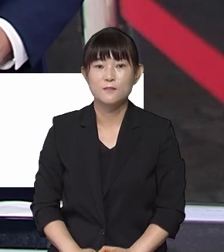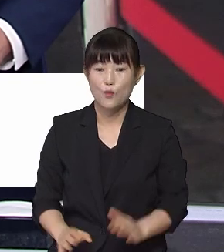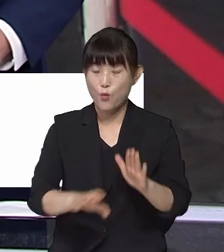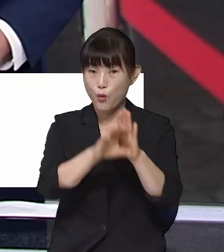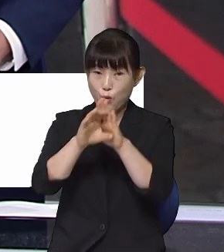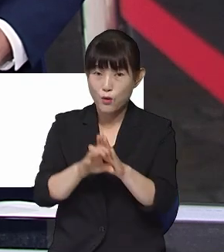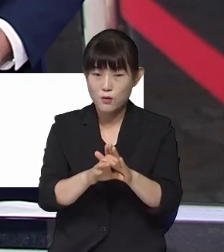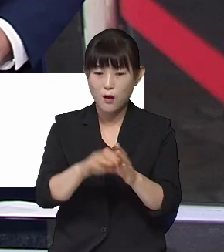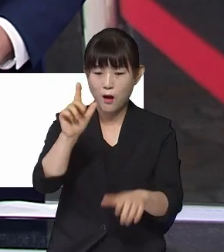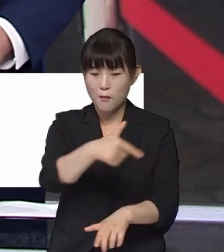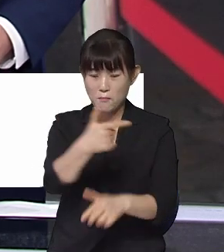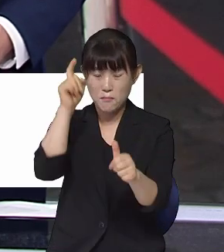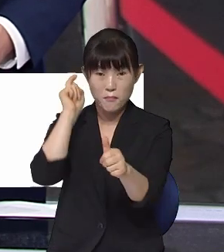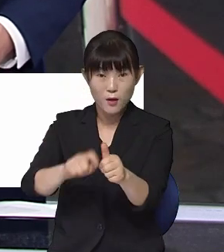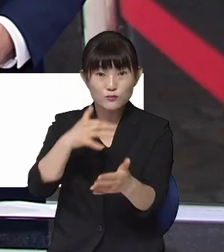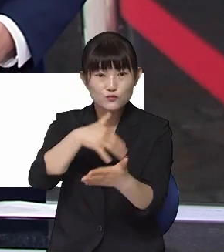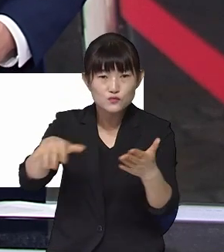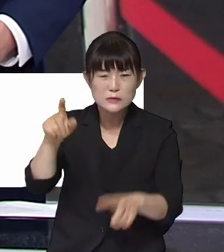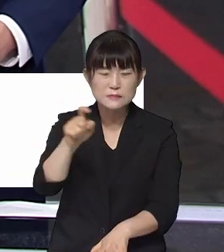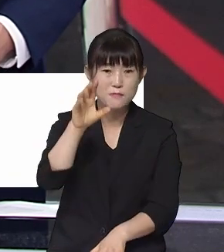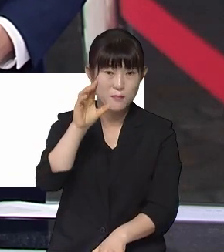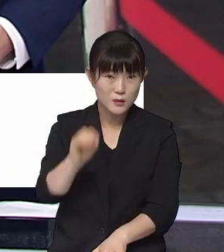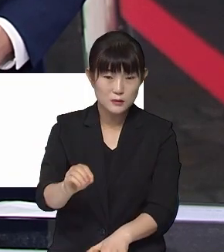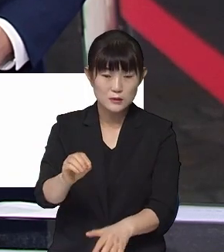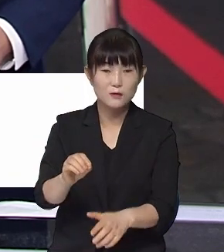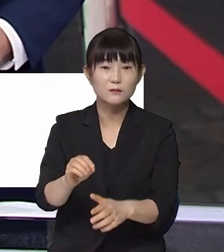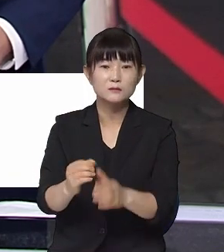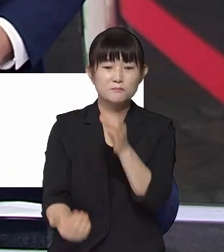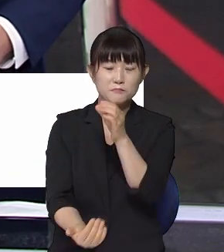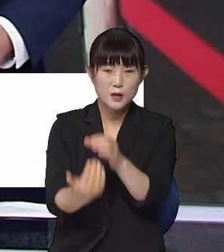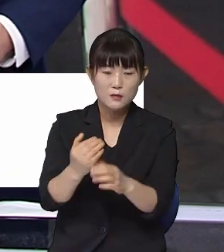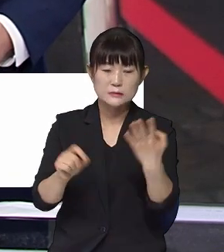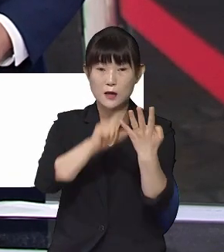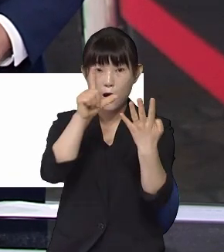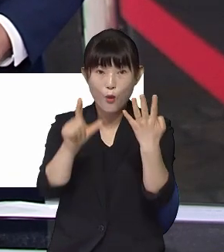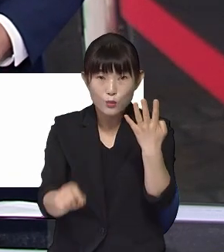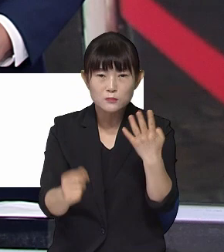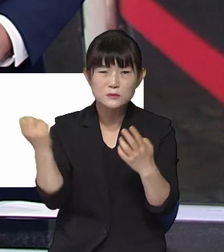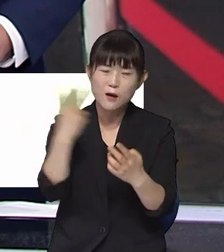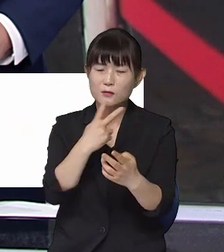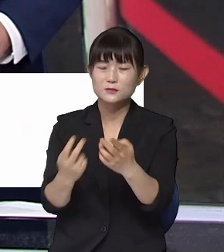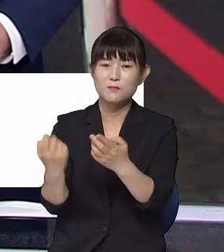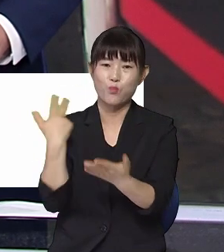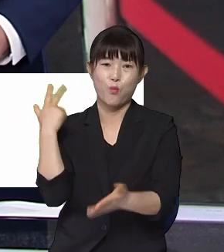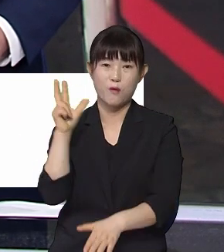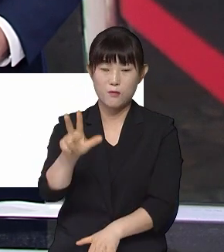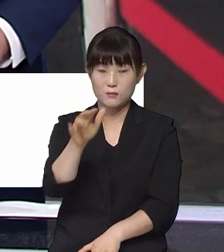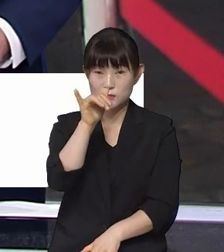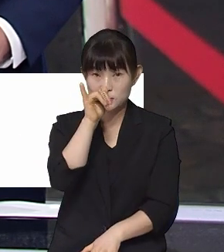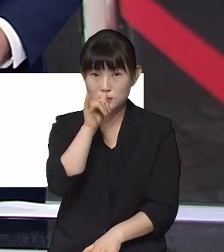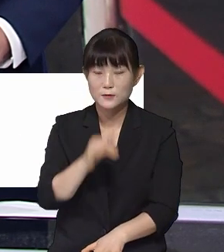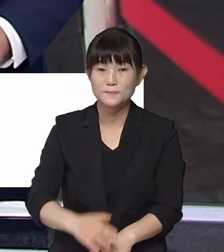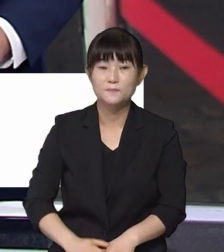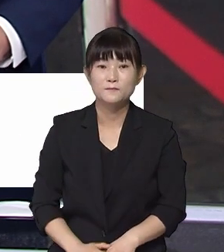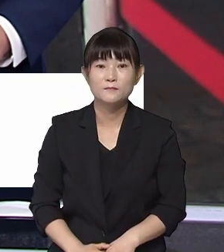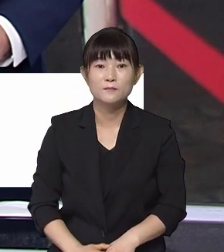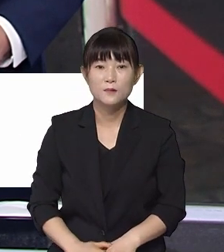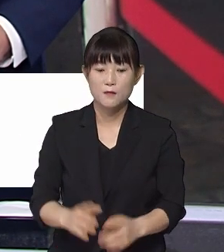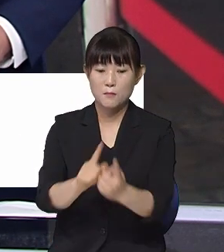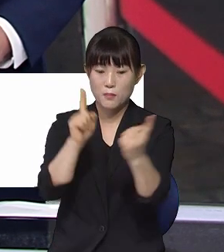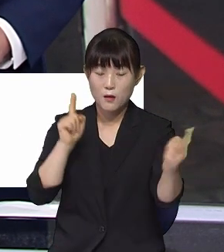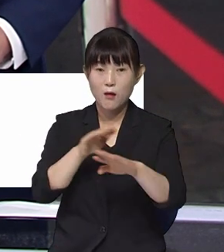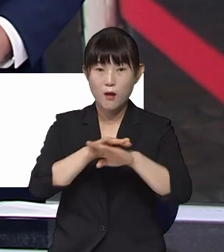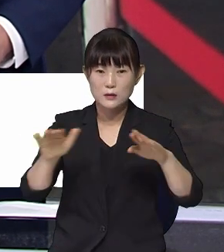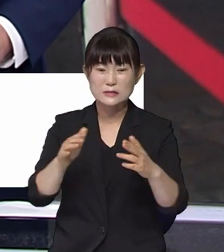코로 날도 이를 확장자 수가 10만명 때 를 기록하던 지난 4월 수준으로 다시 급증하고 있습니다 시도 방역당국은 거리두기